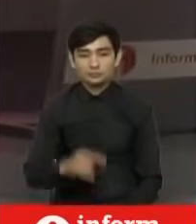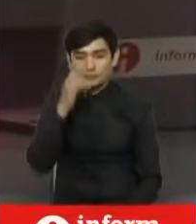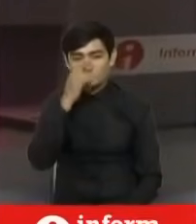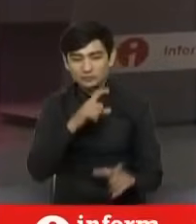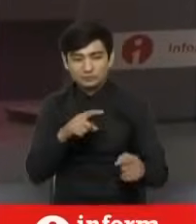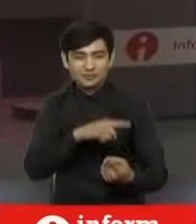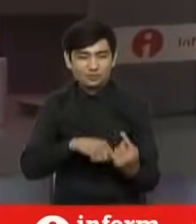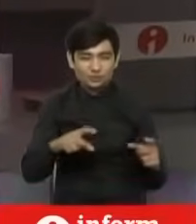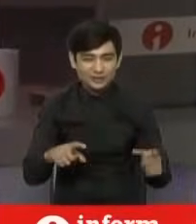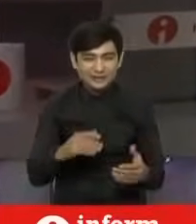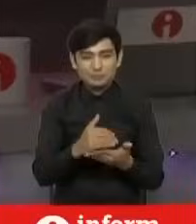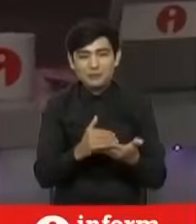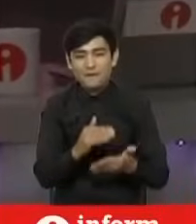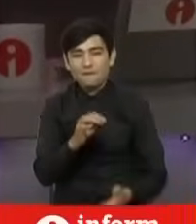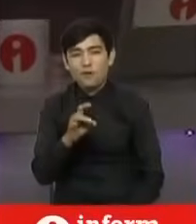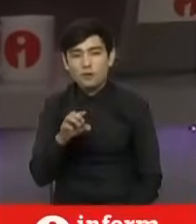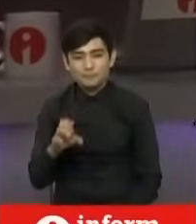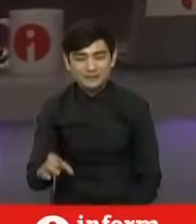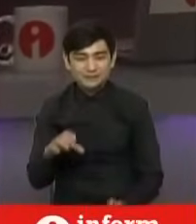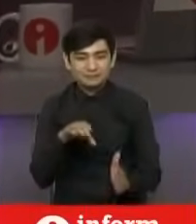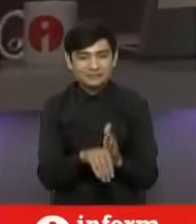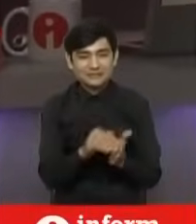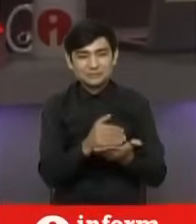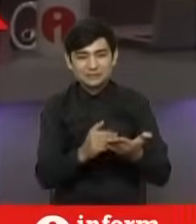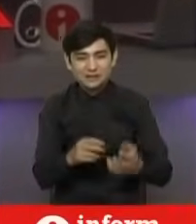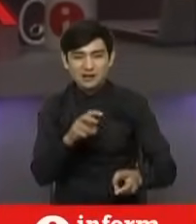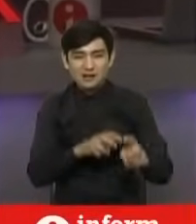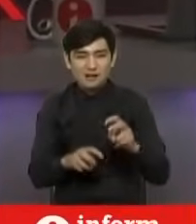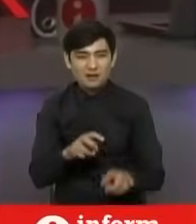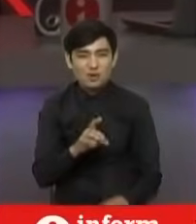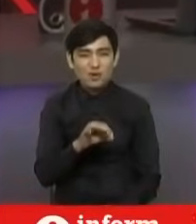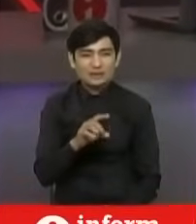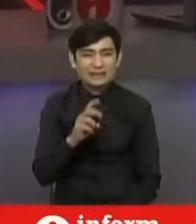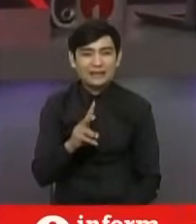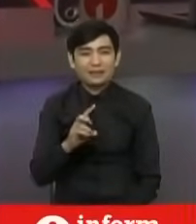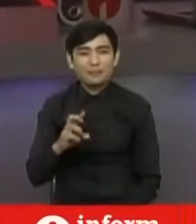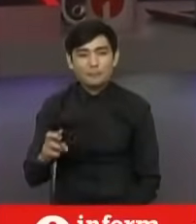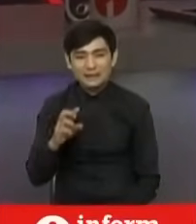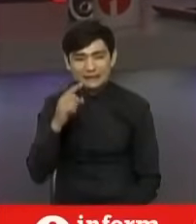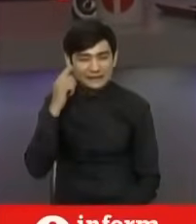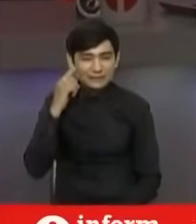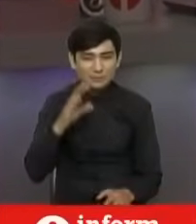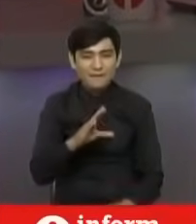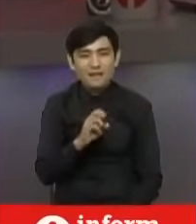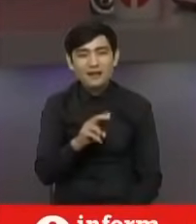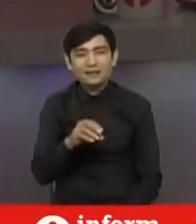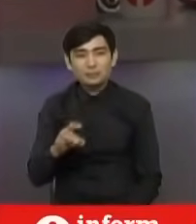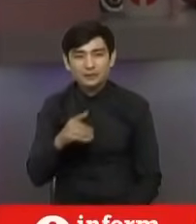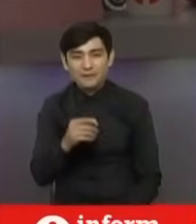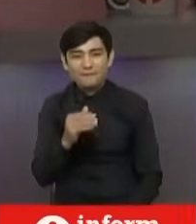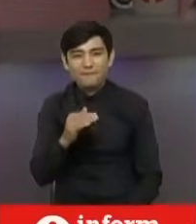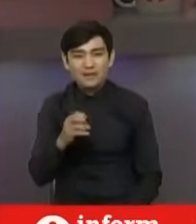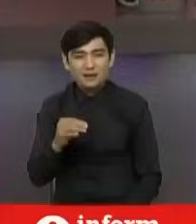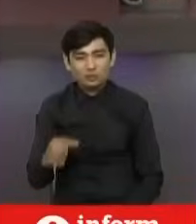Казахстанский бизнесмен из списка Forbes попал в списки международного розыска. КНБ Кыргызстана подозревает Владимира Джуманбаева в